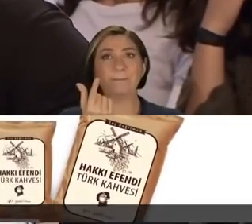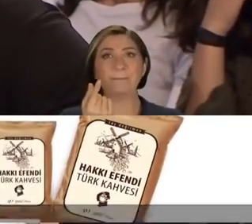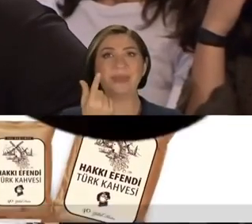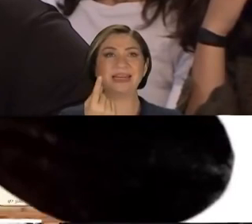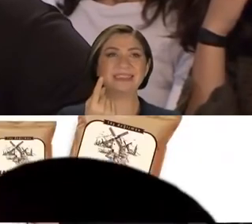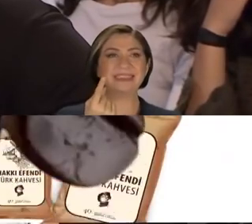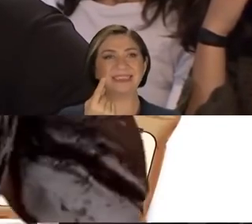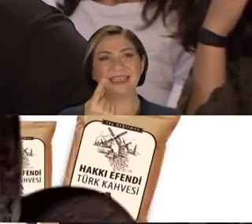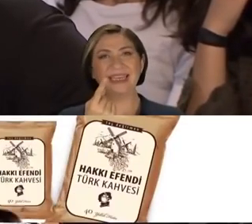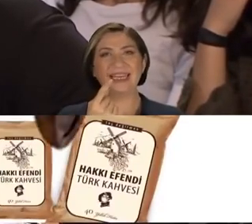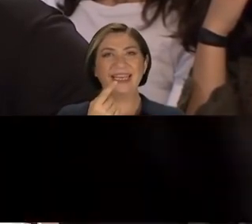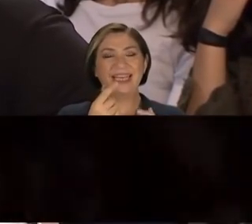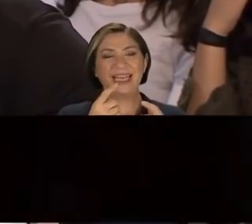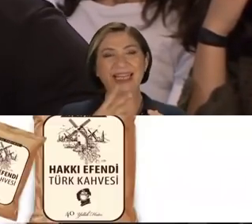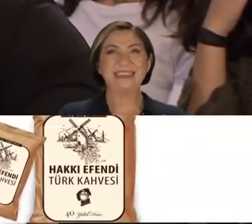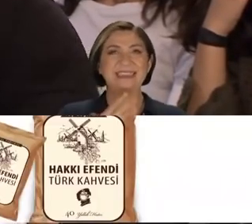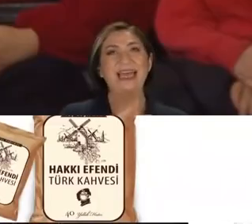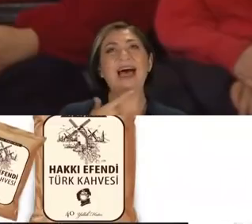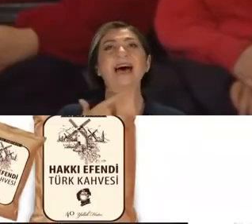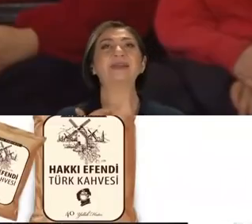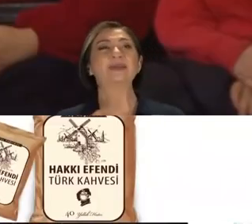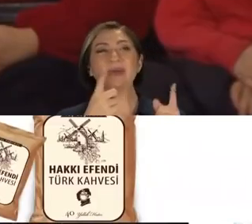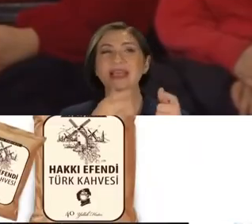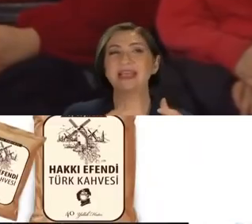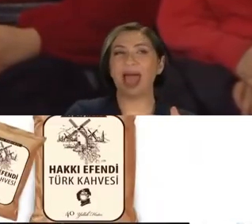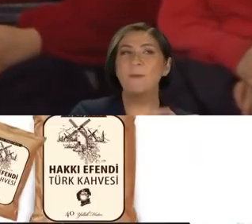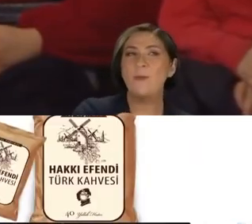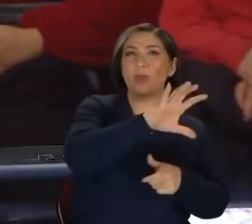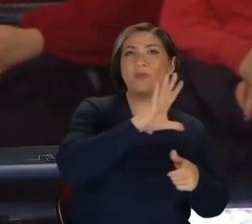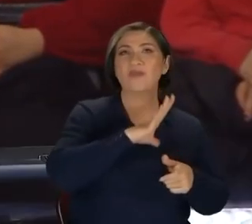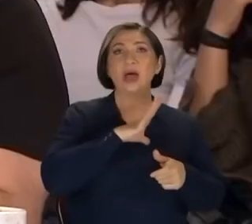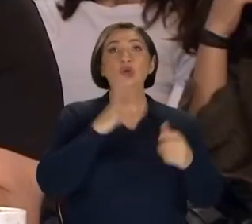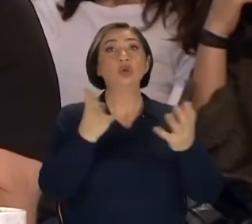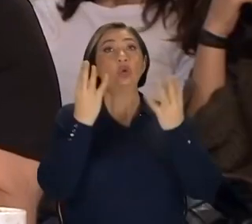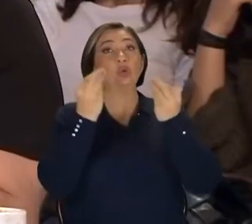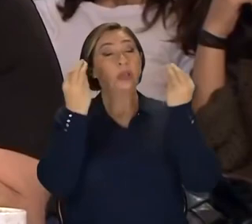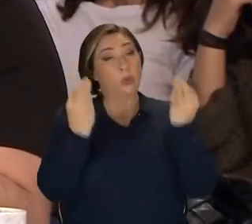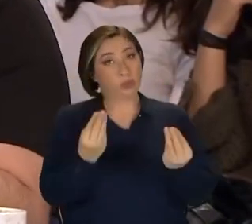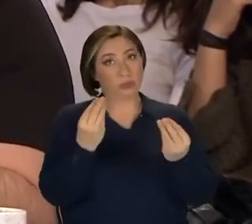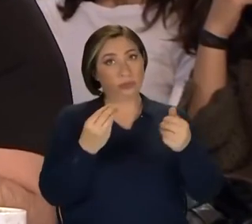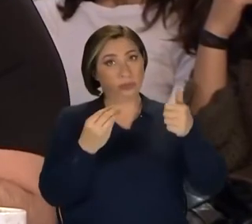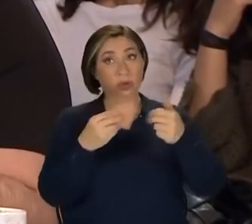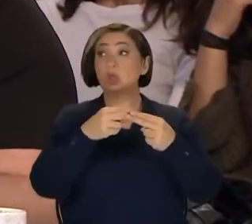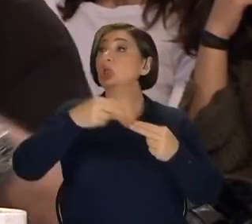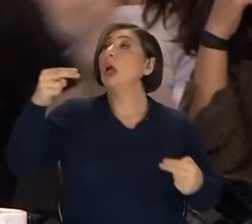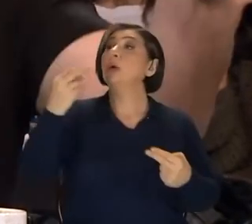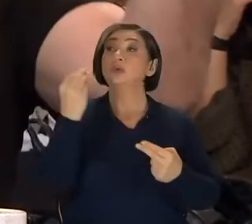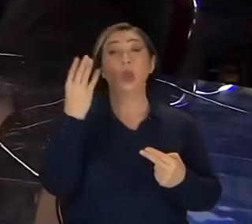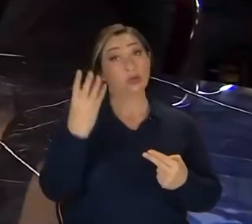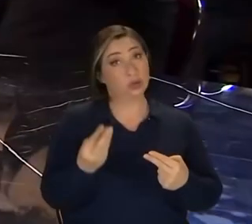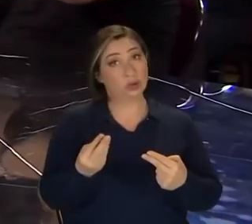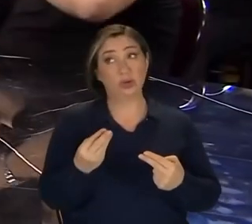böyle bir Hilali Ahmer bölümü var Arzu Alan'a. Yani mesela çok güzel olsun film. Öykü de güzel